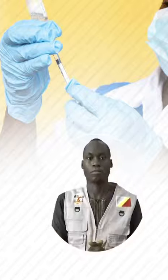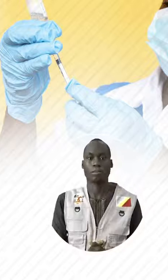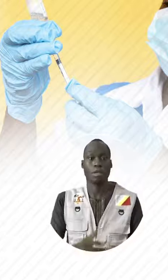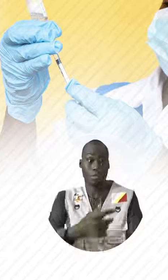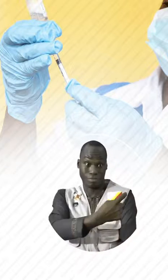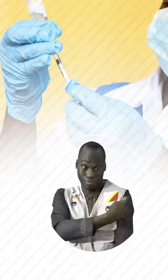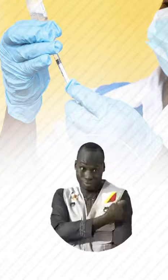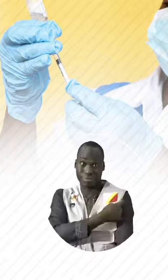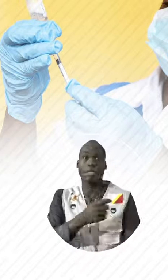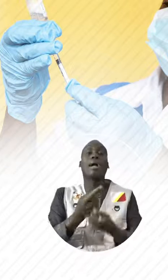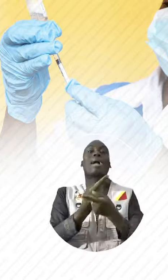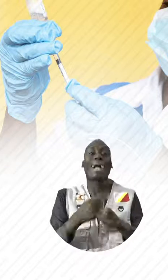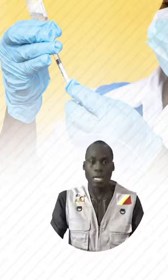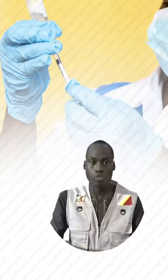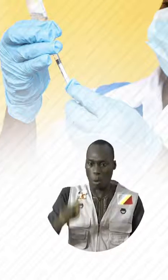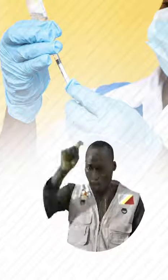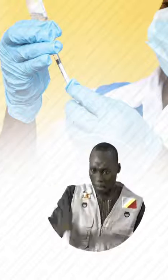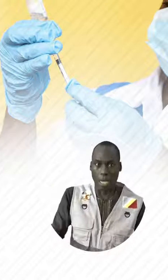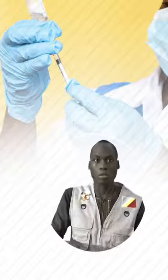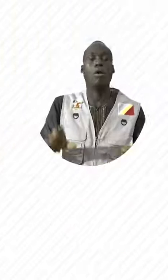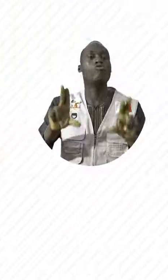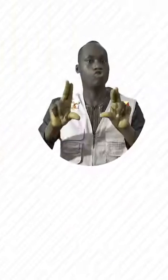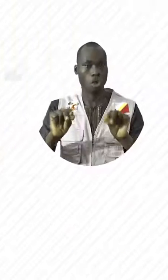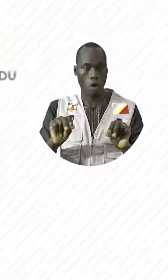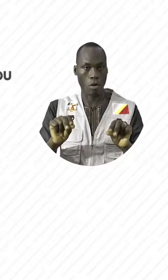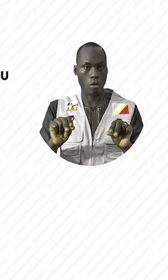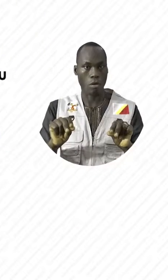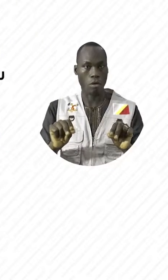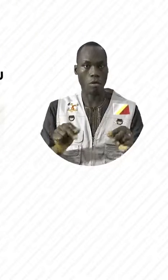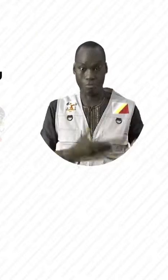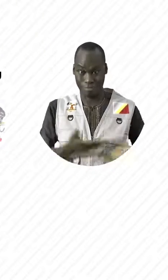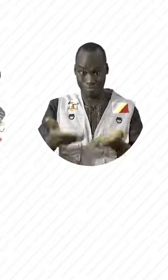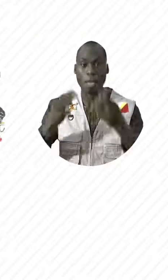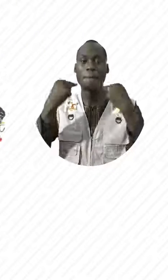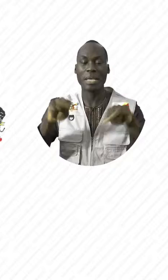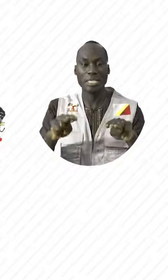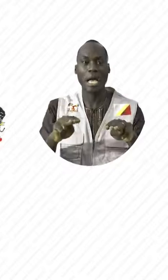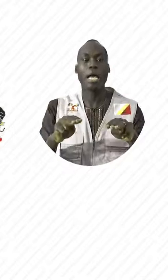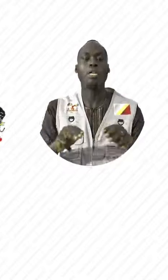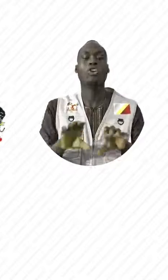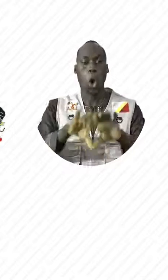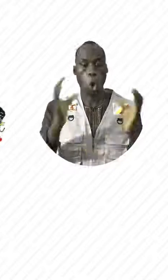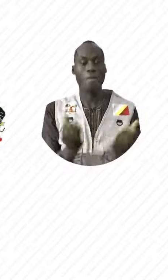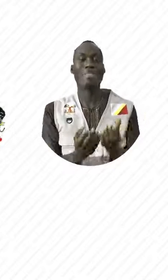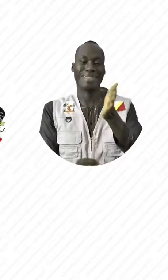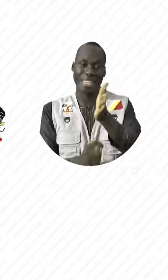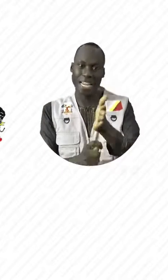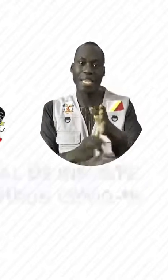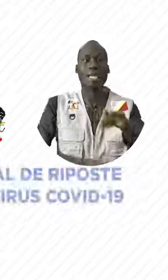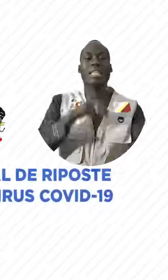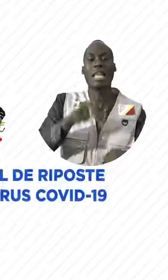La vaccination est gratuite et non obligatoire. Ceci est un message du Comité technique